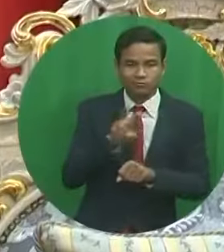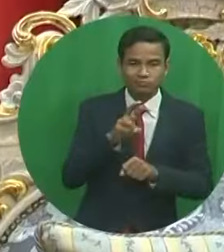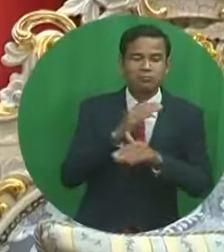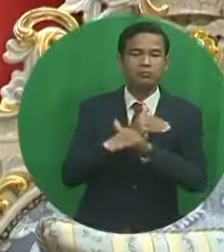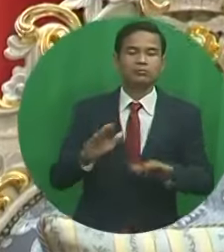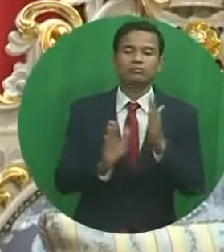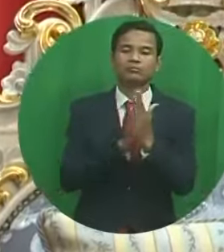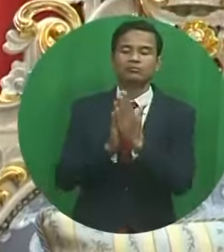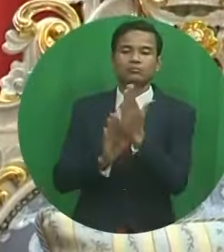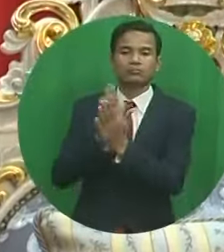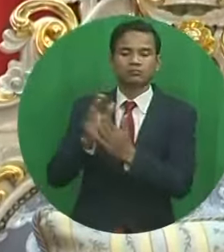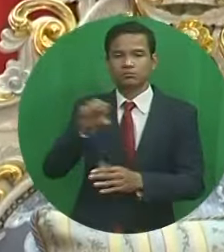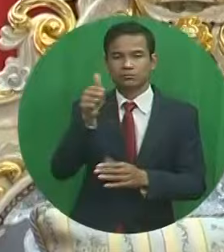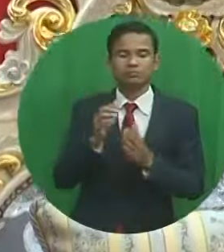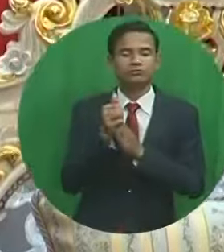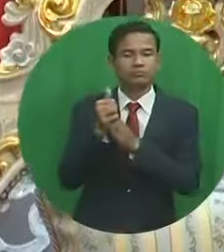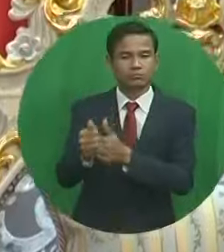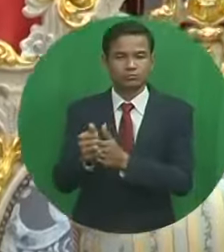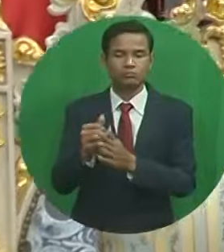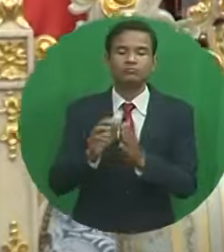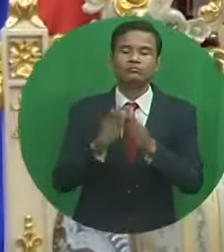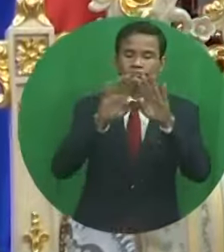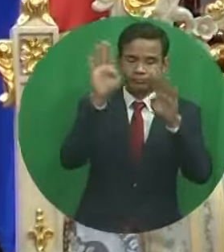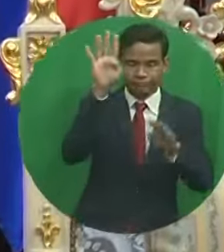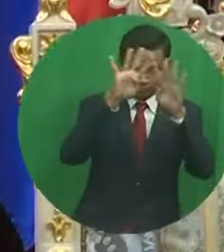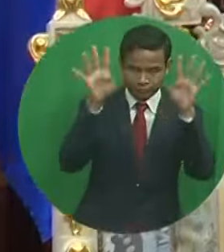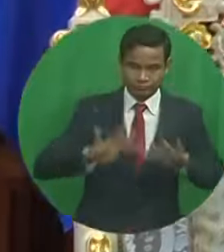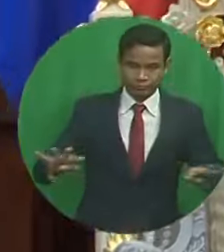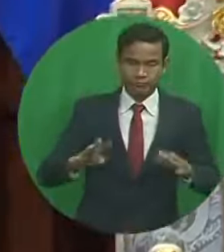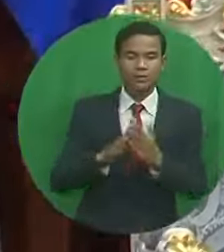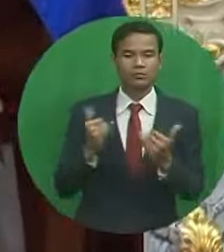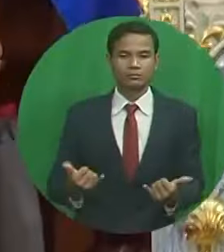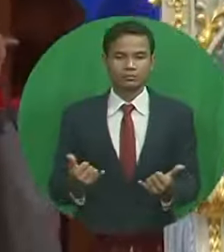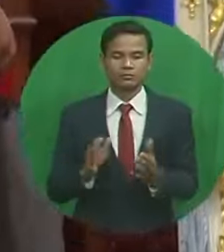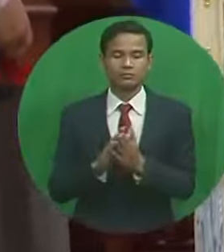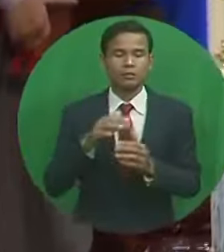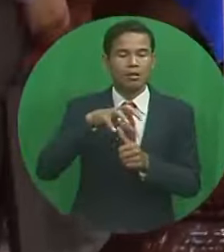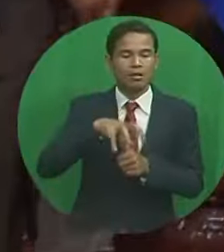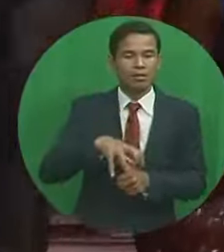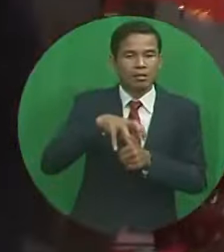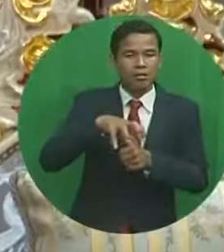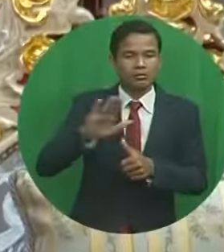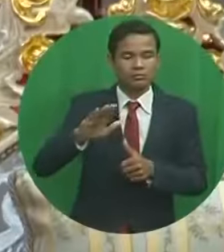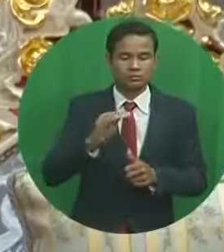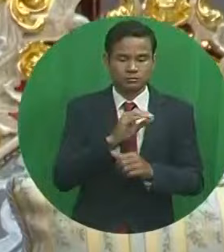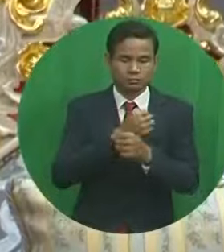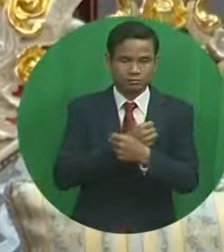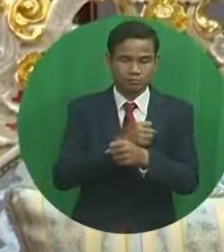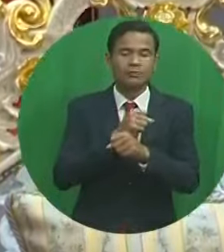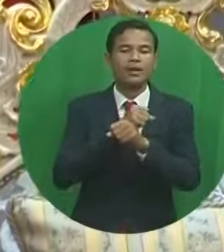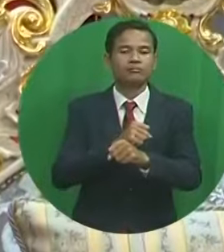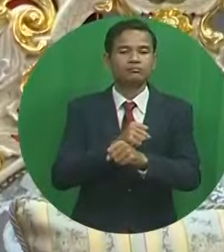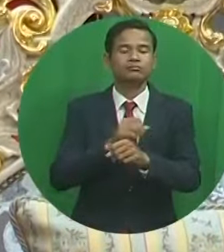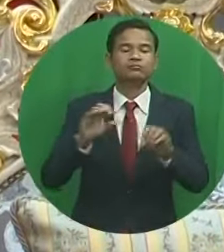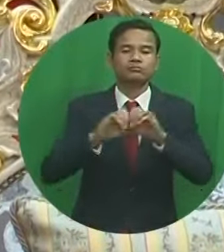សនានានាំមុខគេនៅក្នុងតំបន់អាស៊ានបច្ចុប្បន្នក្រោមឆ័ត្រអង្គការសហប្រជាជាតិកងកម្លាំងមុខ